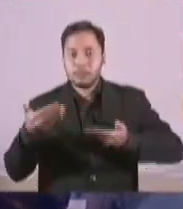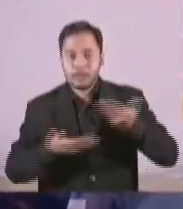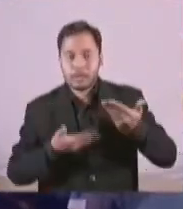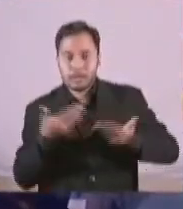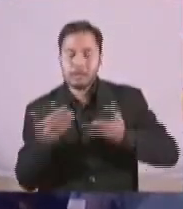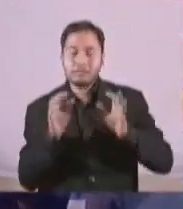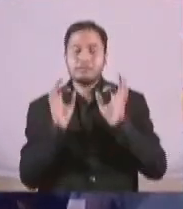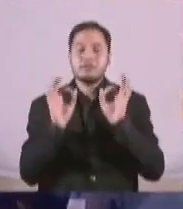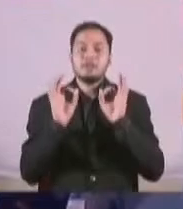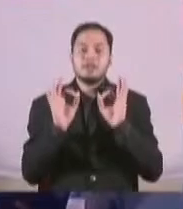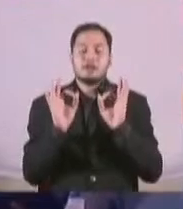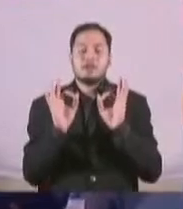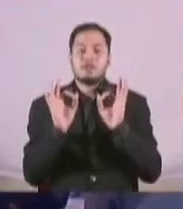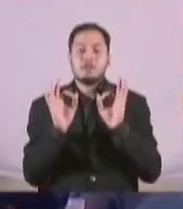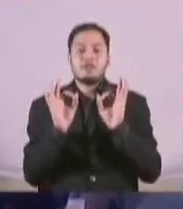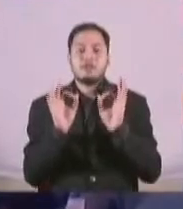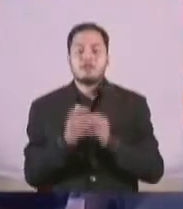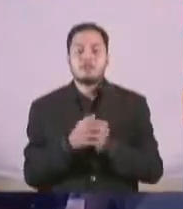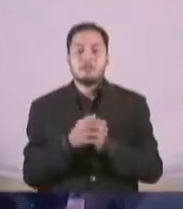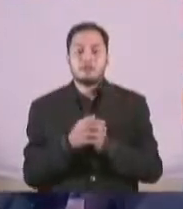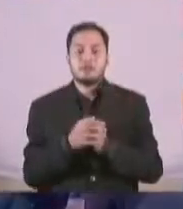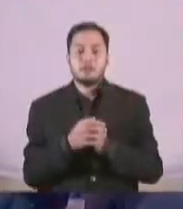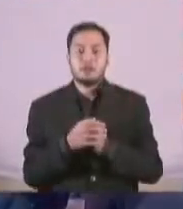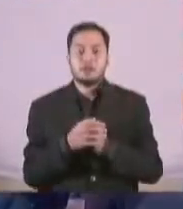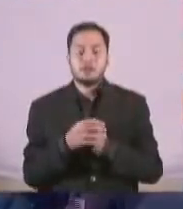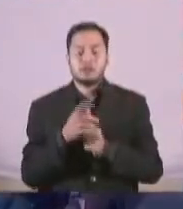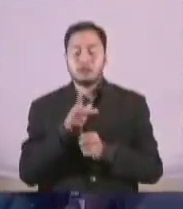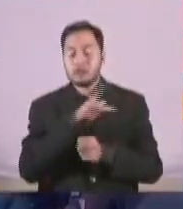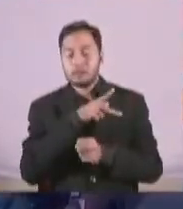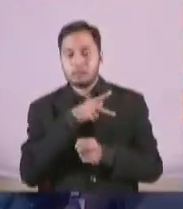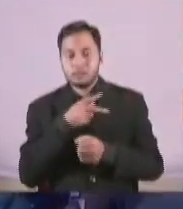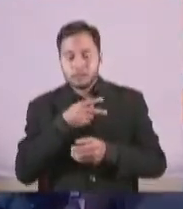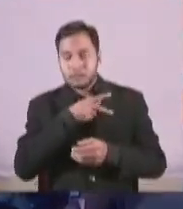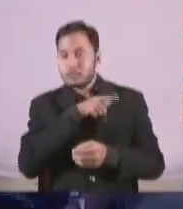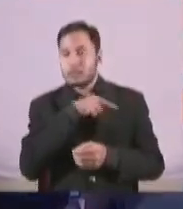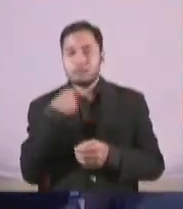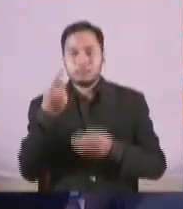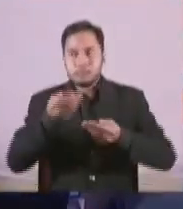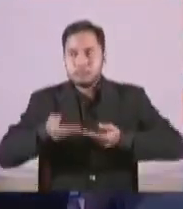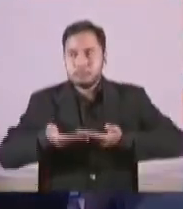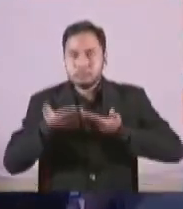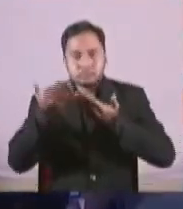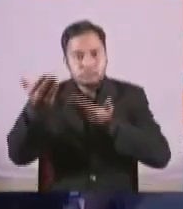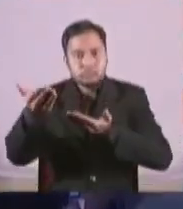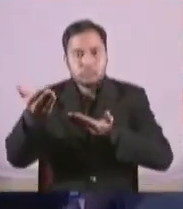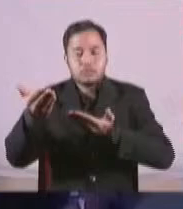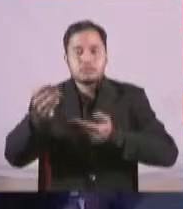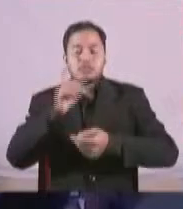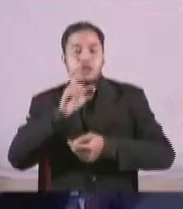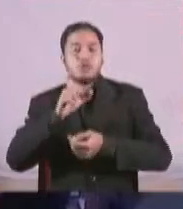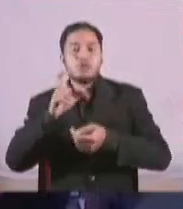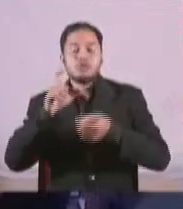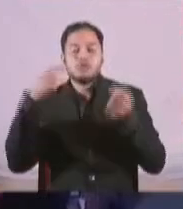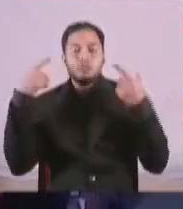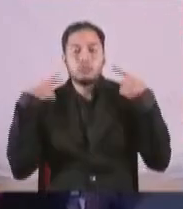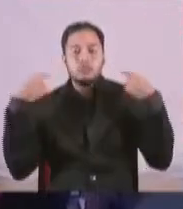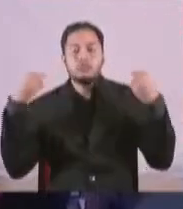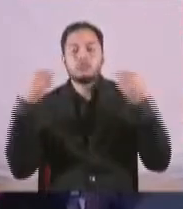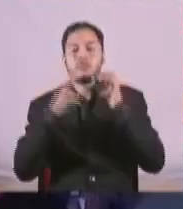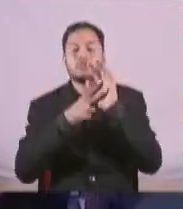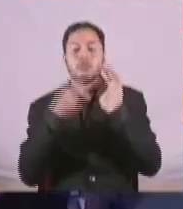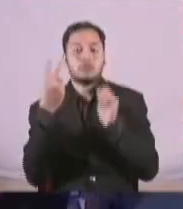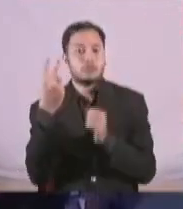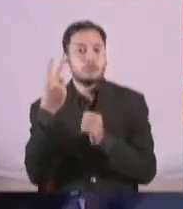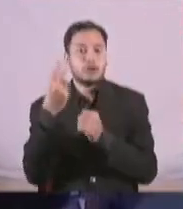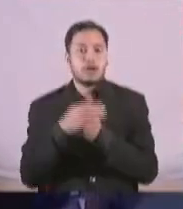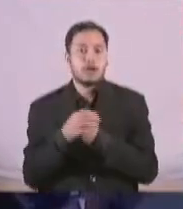kami silakan kepada calon gubernur nomor 2 untuk memberikan pertanyaan kepada calon gubernur nomor urut 1 sesuai